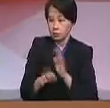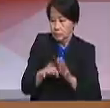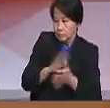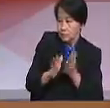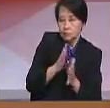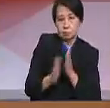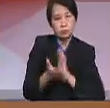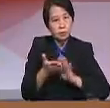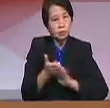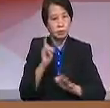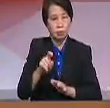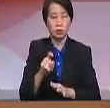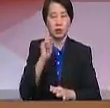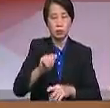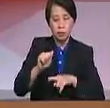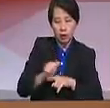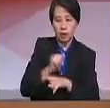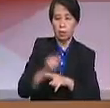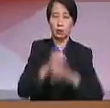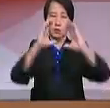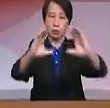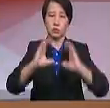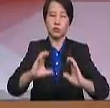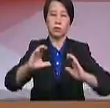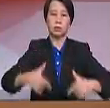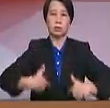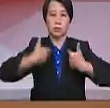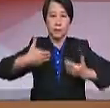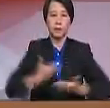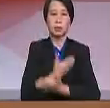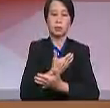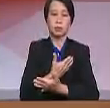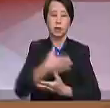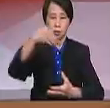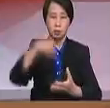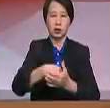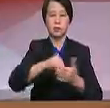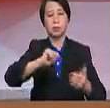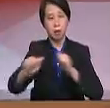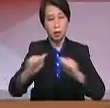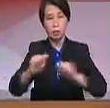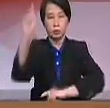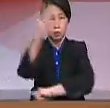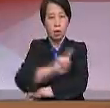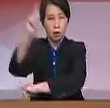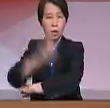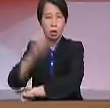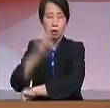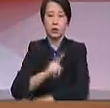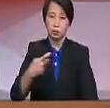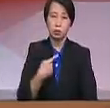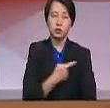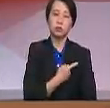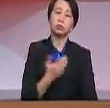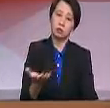dan kita perlu mengamalkan norma baru di dalam aktiviti seharian kita.